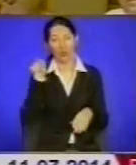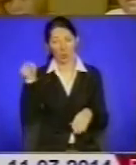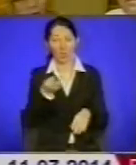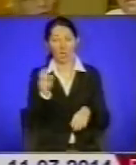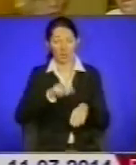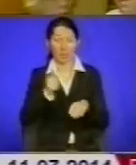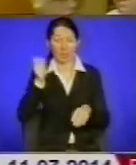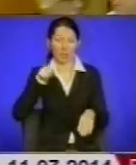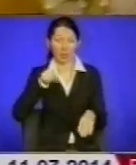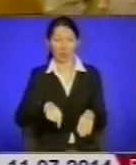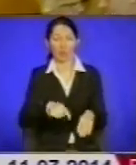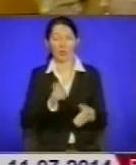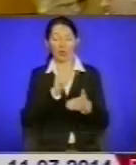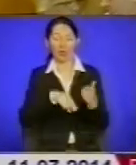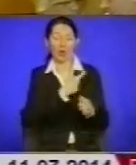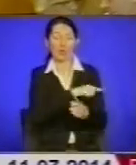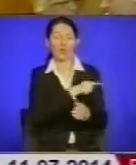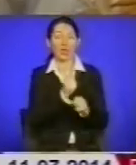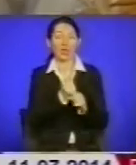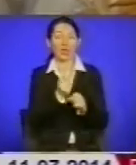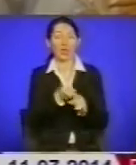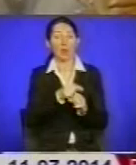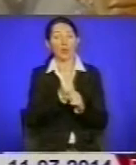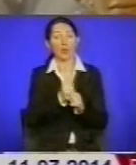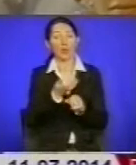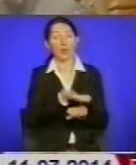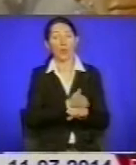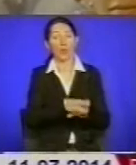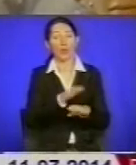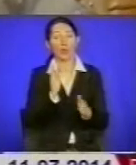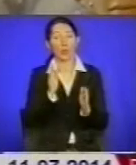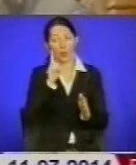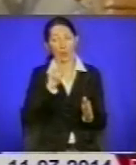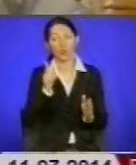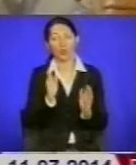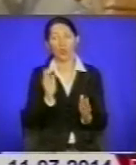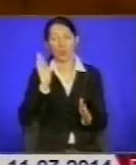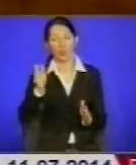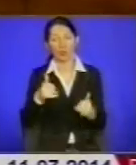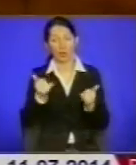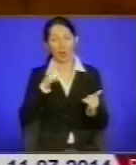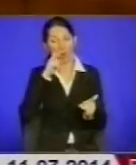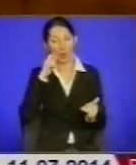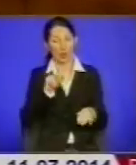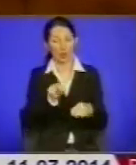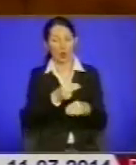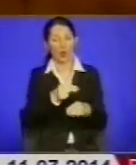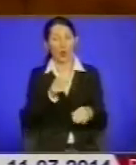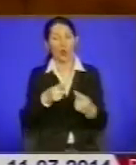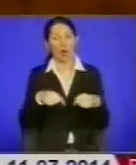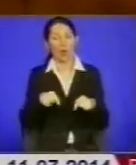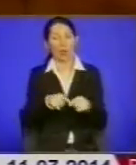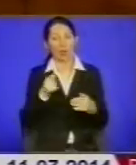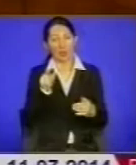Страхова медицина, яка діє у Польщі, поки лише перспектива для української лікувальної галузі. У них запроваджена електронна